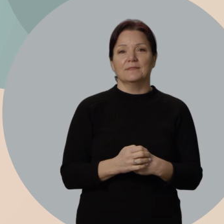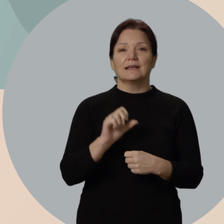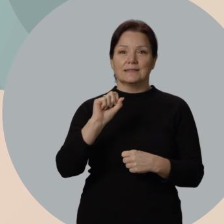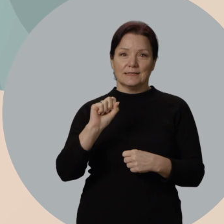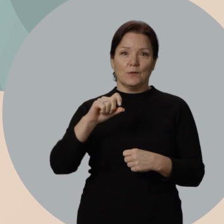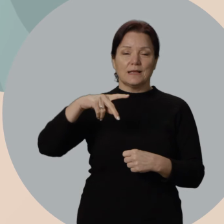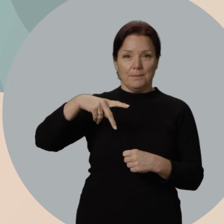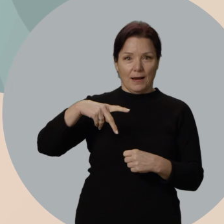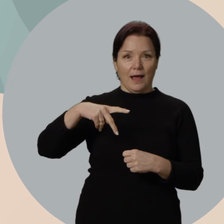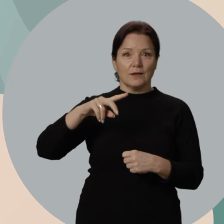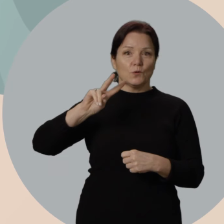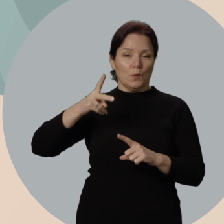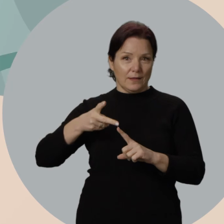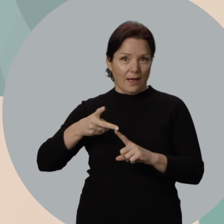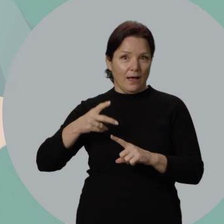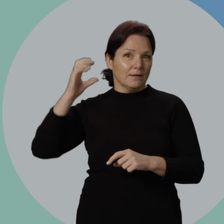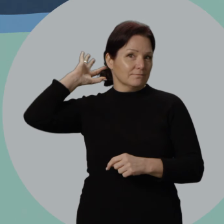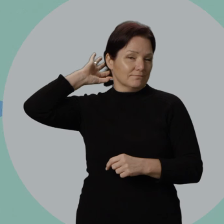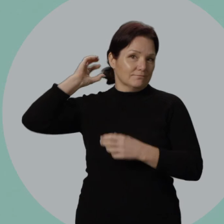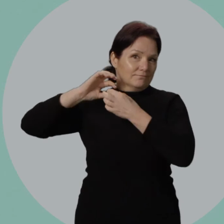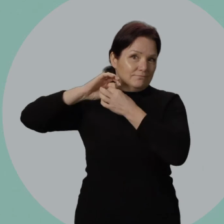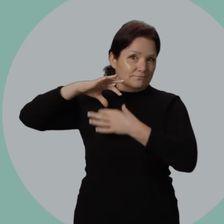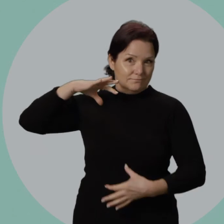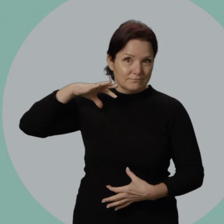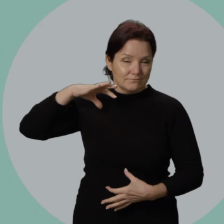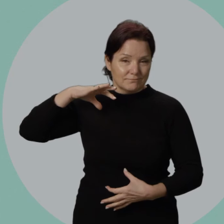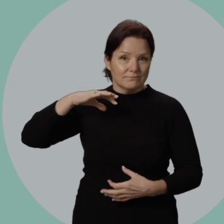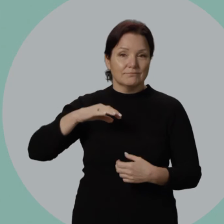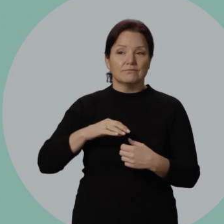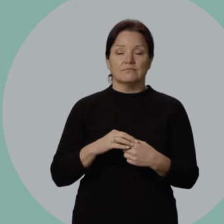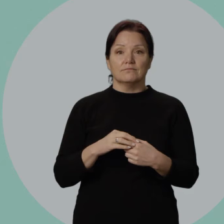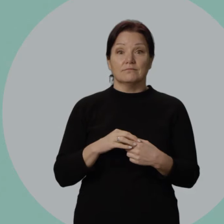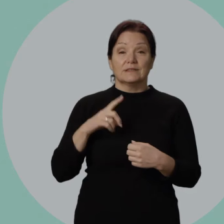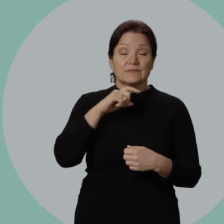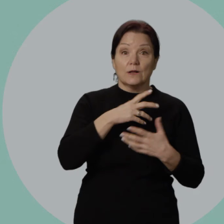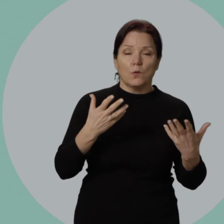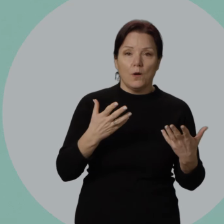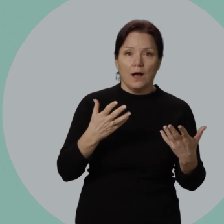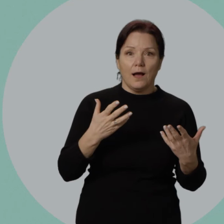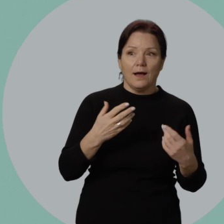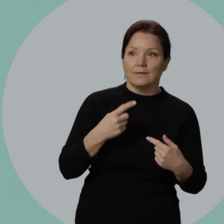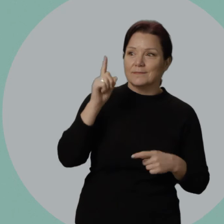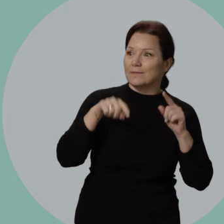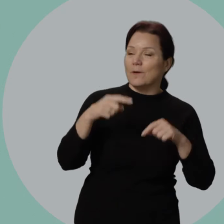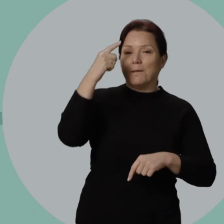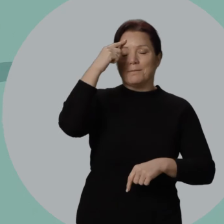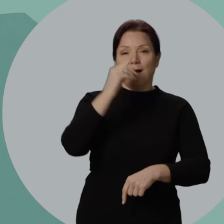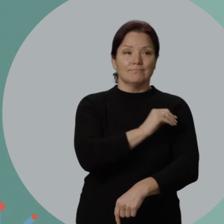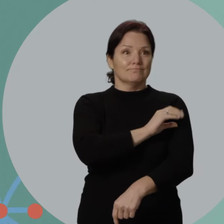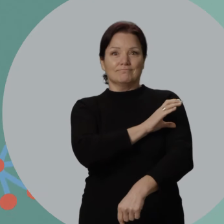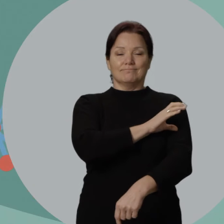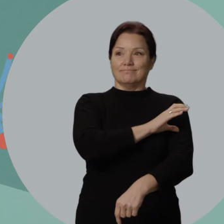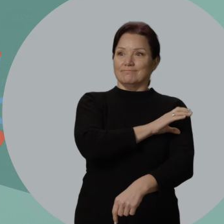atteinte de sclérose en plaques pour mon secondaire. Ce qui est difficile, c'est que mon moment donné, c'est l'énergie. Des fois, on